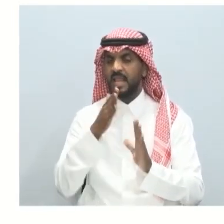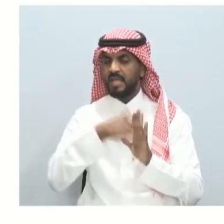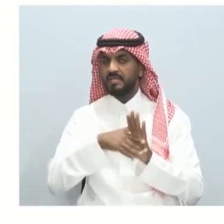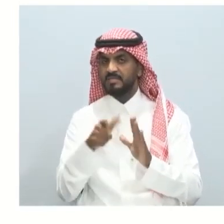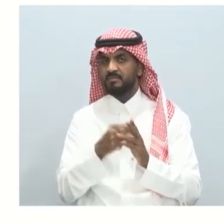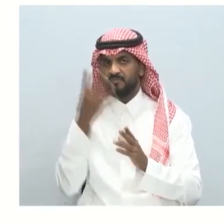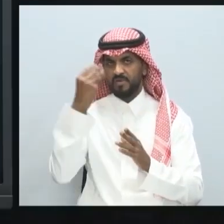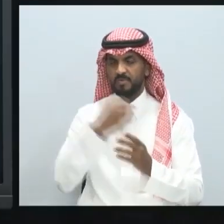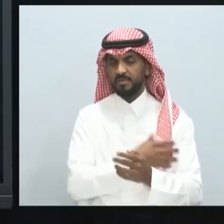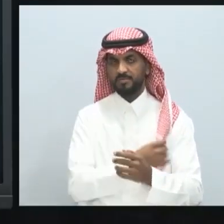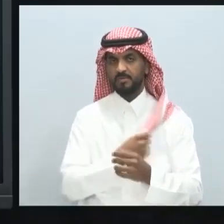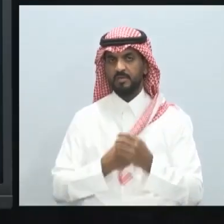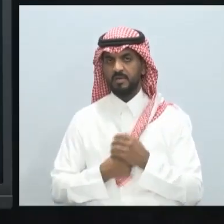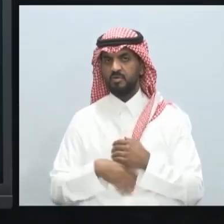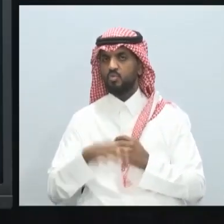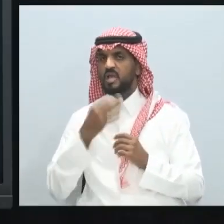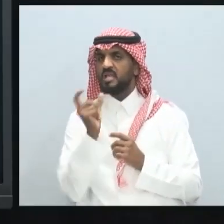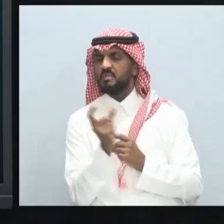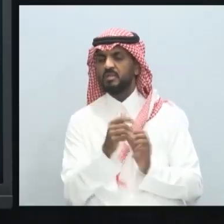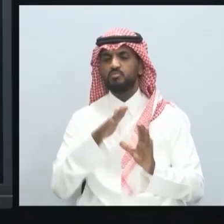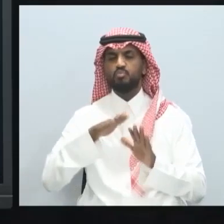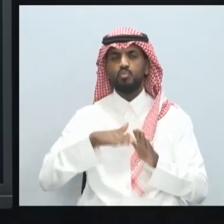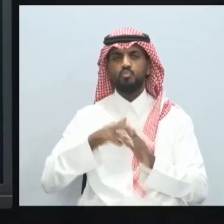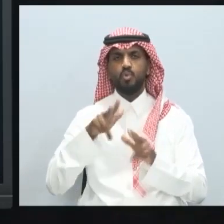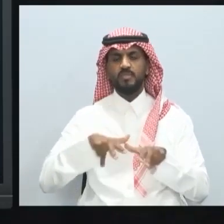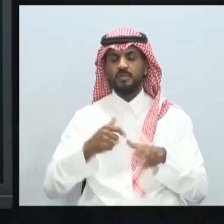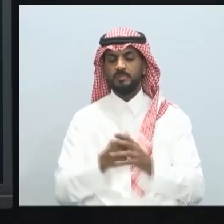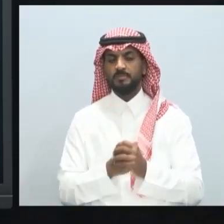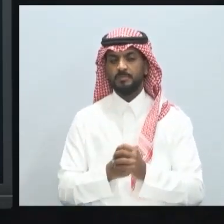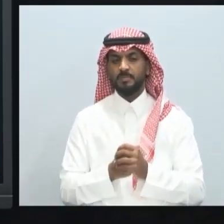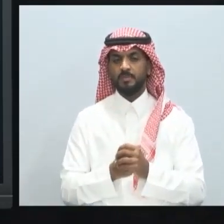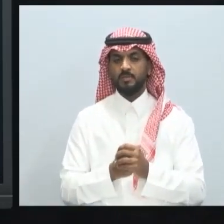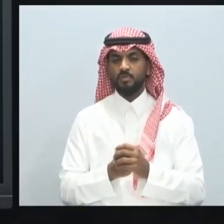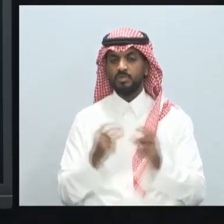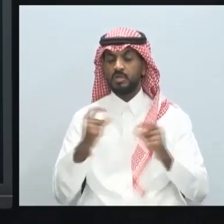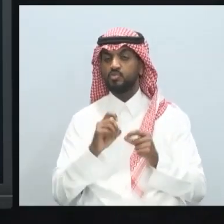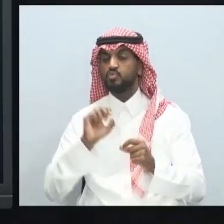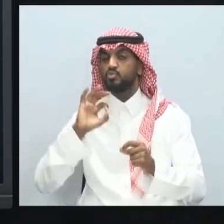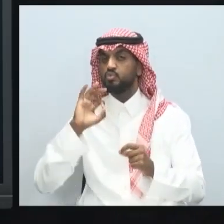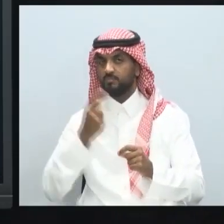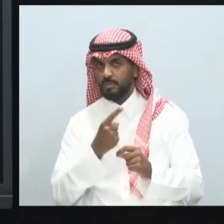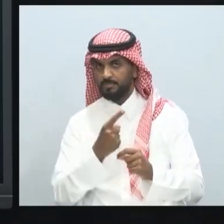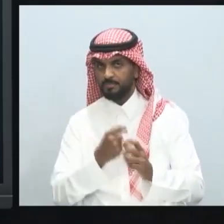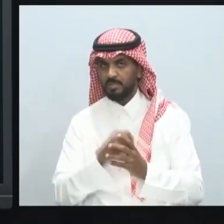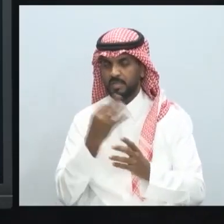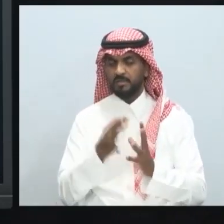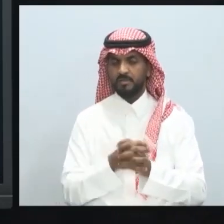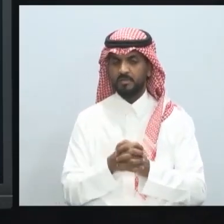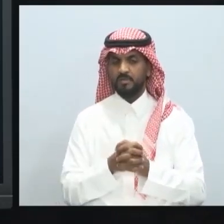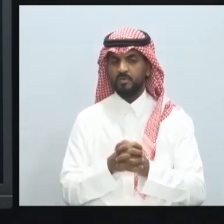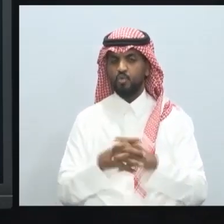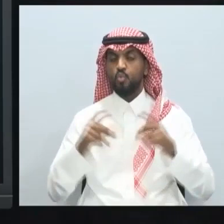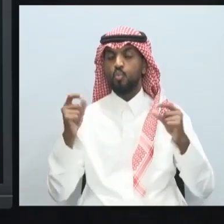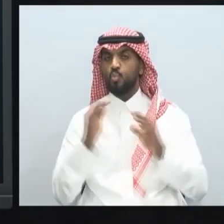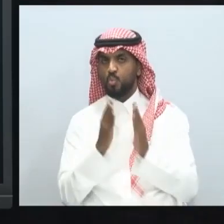من الالفاظ مؤثره ما الذي دار في النص الى اخره ثم يقول بحث توجه دلالته الى تعلم السرعه القرائيه وجه ذلك الى